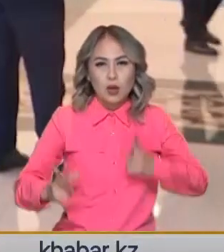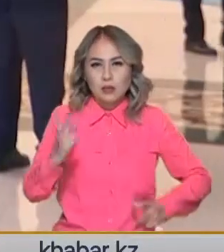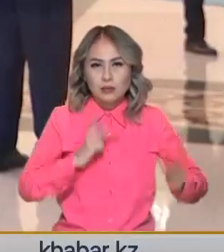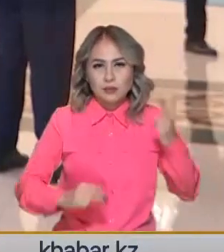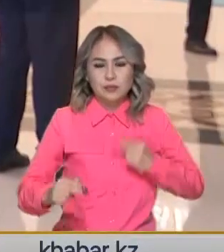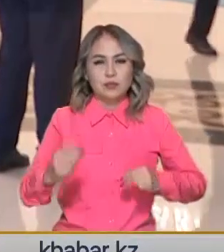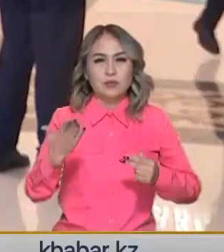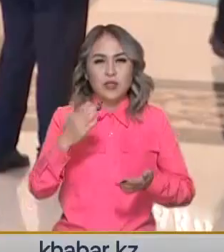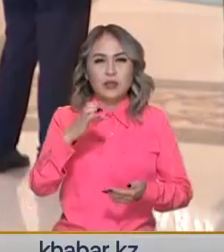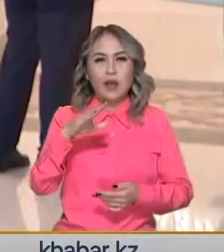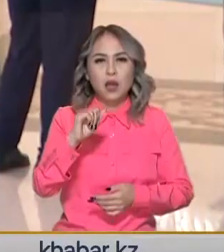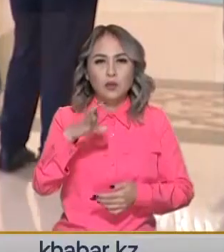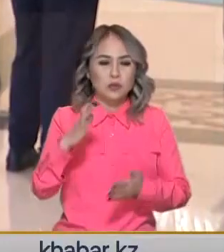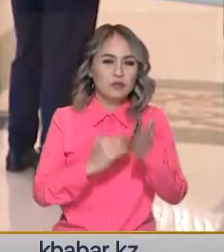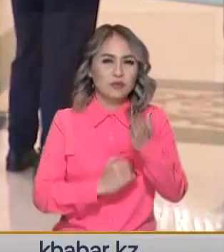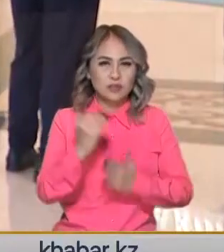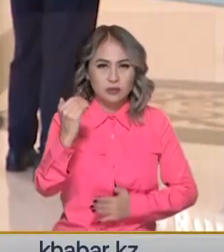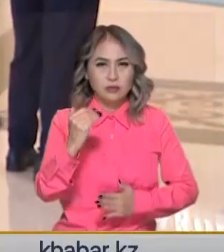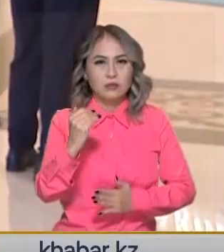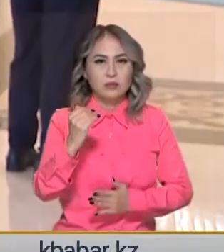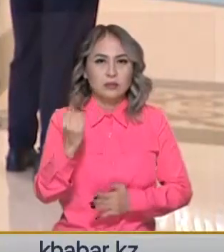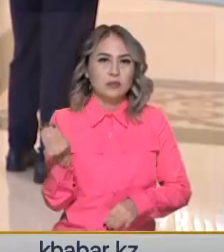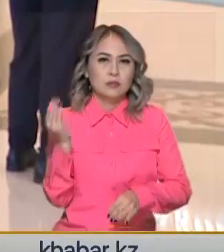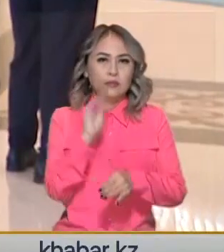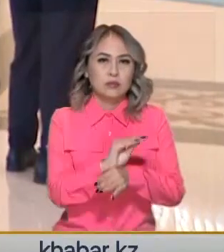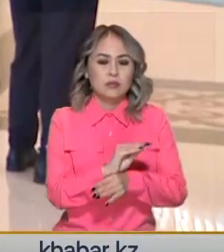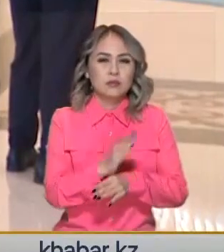мұғалімдердің статусының өте жоғары екенін тағы да